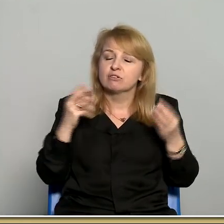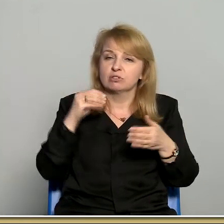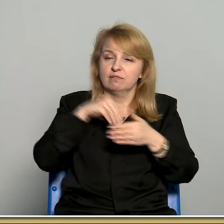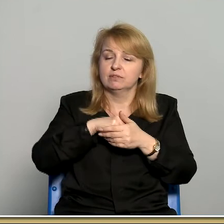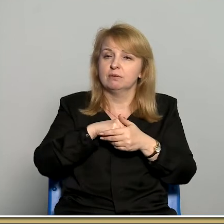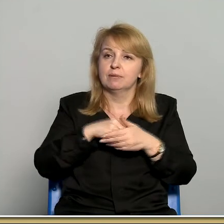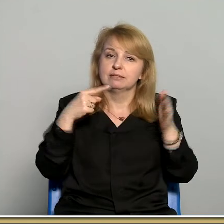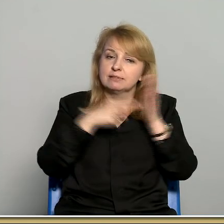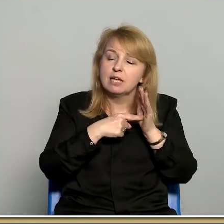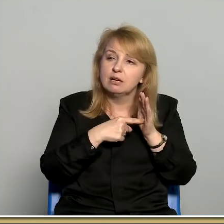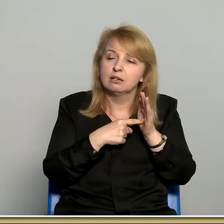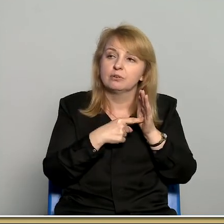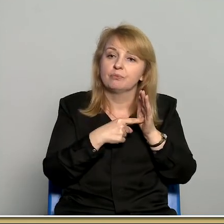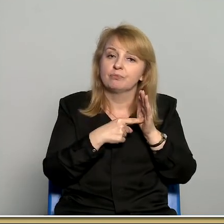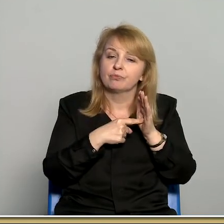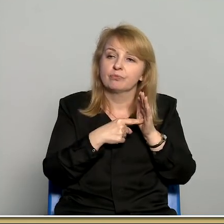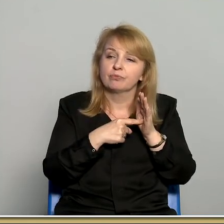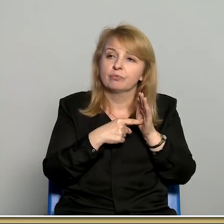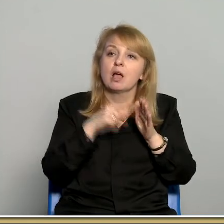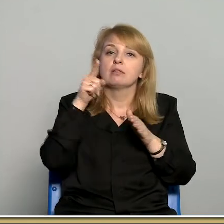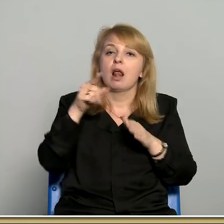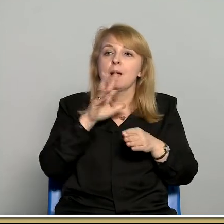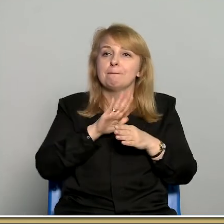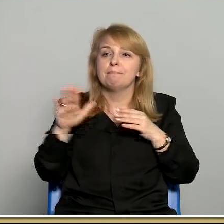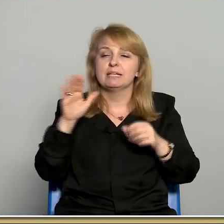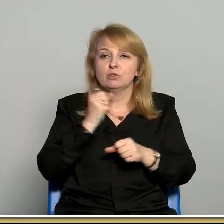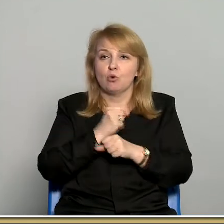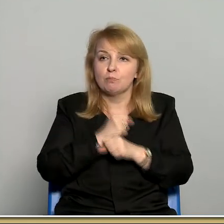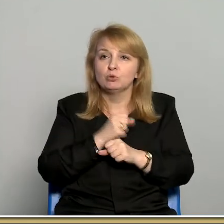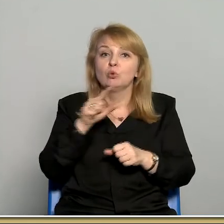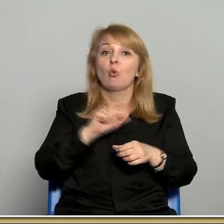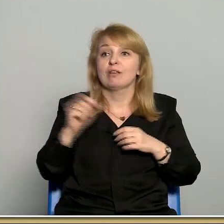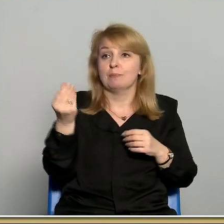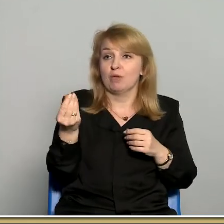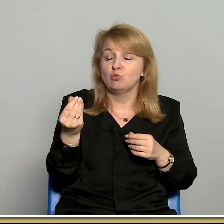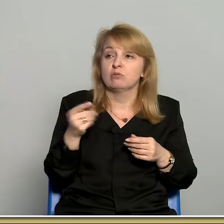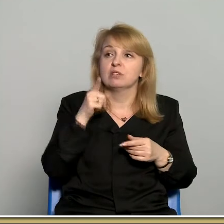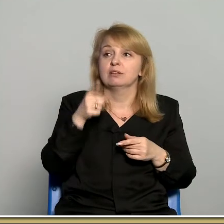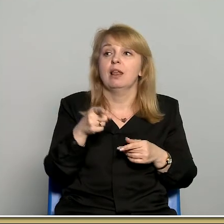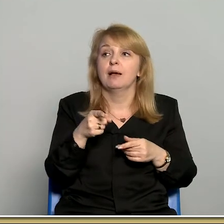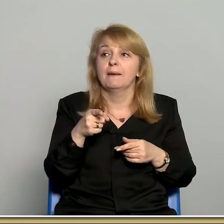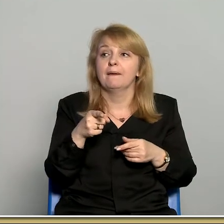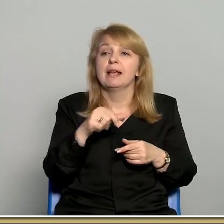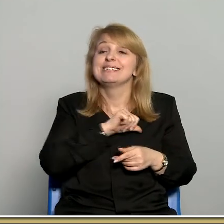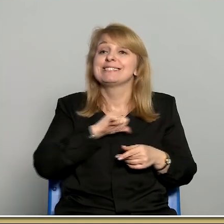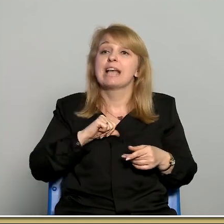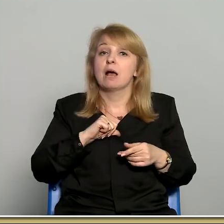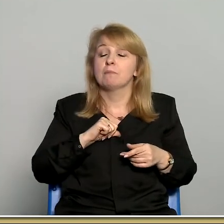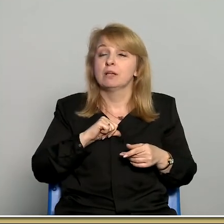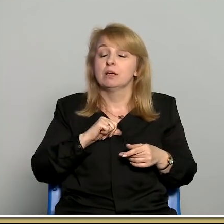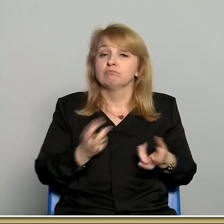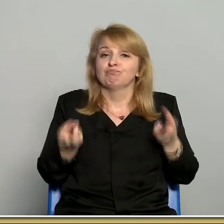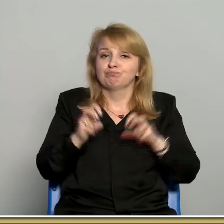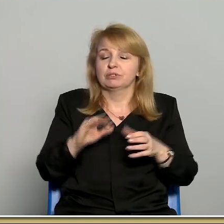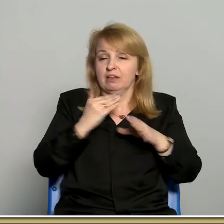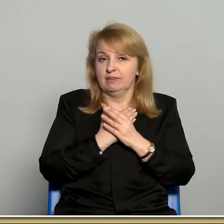celu dedykowanego dla osób bezrobotnych, to są środki przeznaczone właśnie na samo zatrudnienie i powstanie nowych miejsc